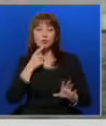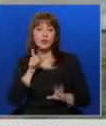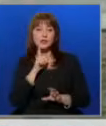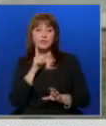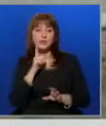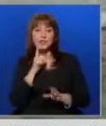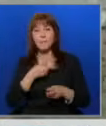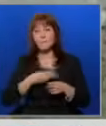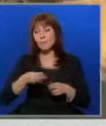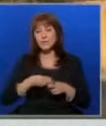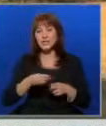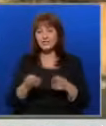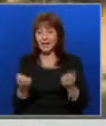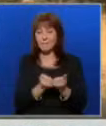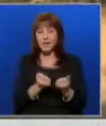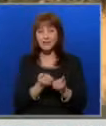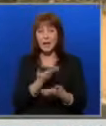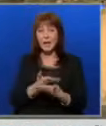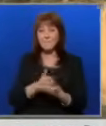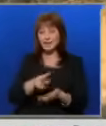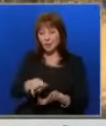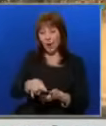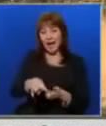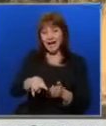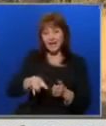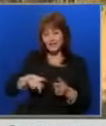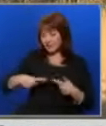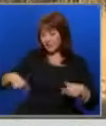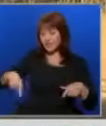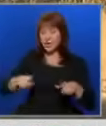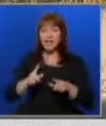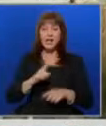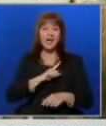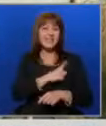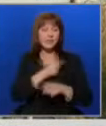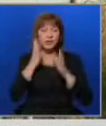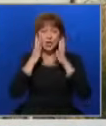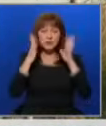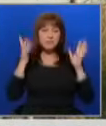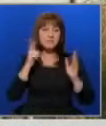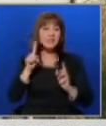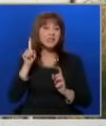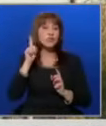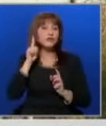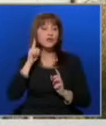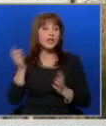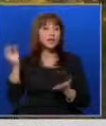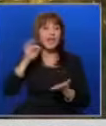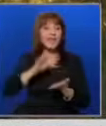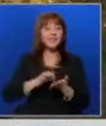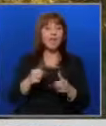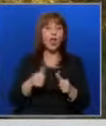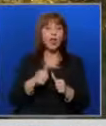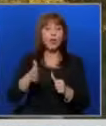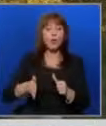с резачки мястото между релсите и около тях. От силния шум не са чули пристигащия локомотив. Според машиниста той